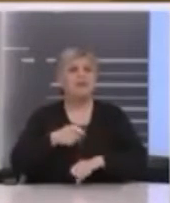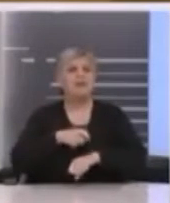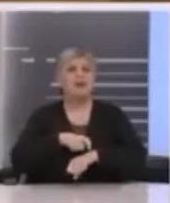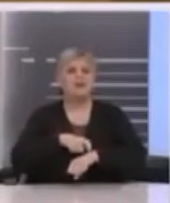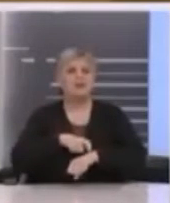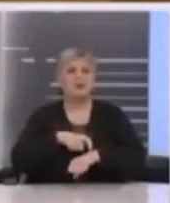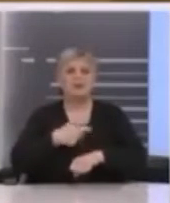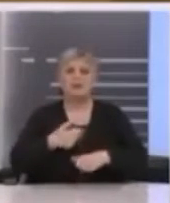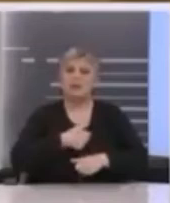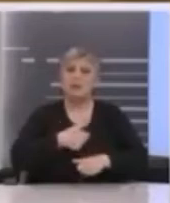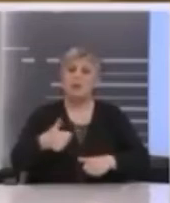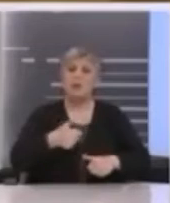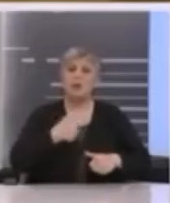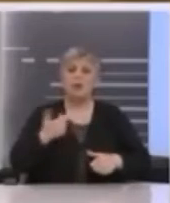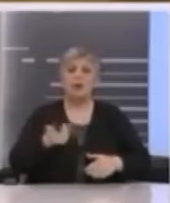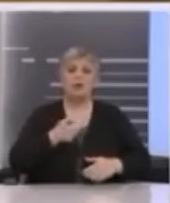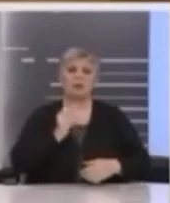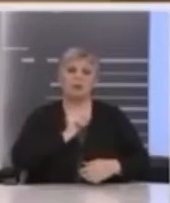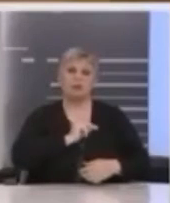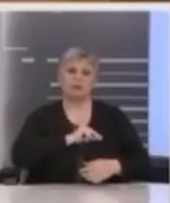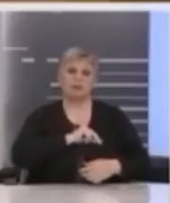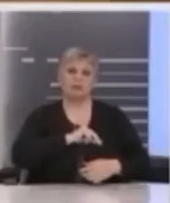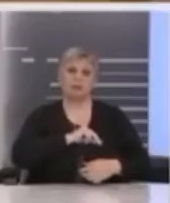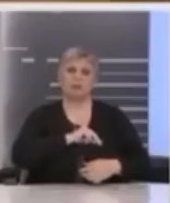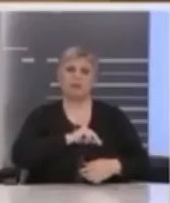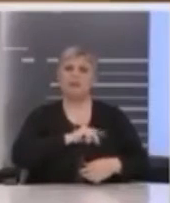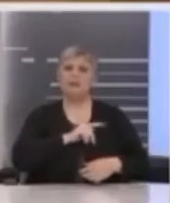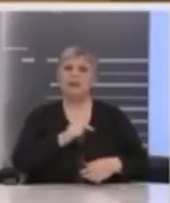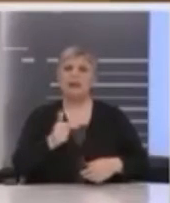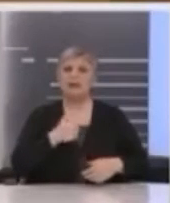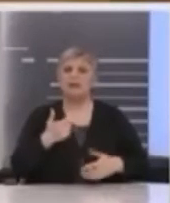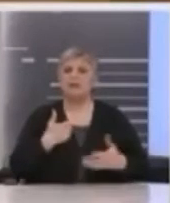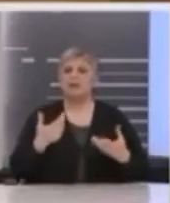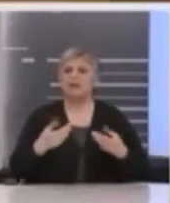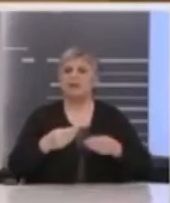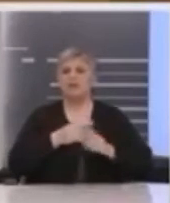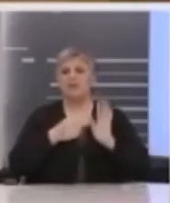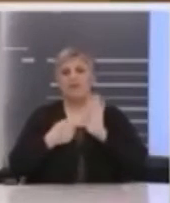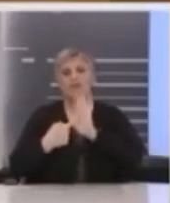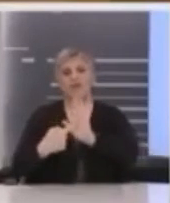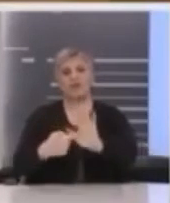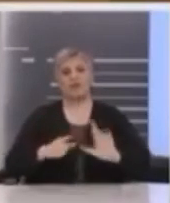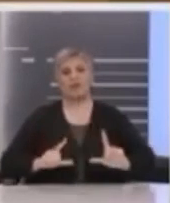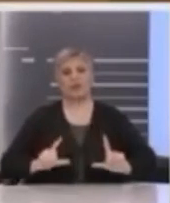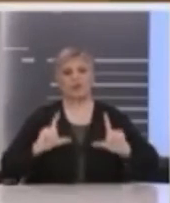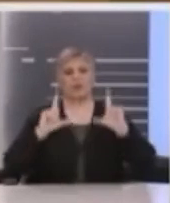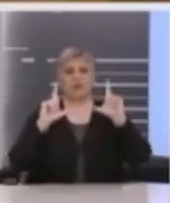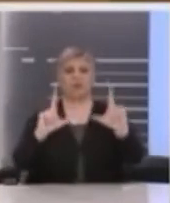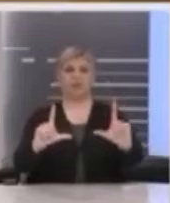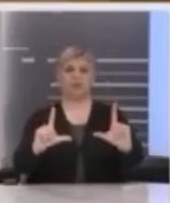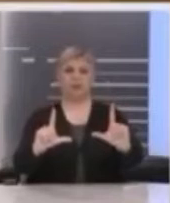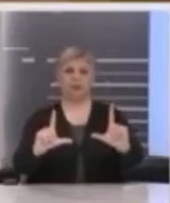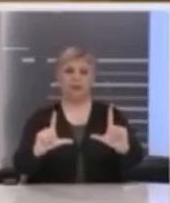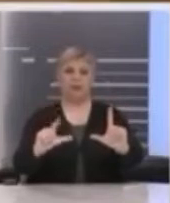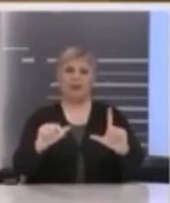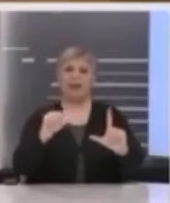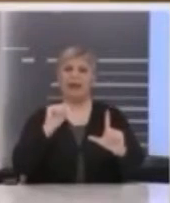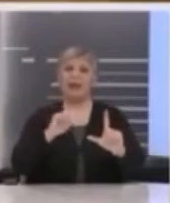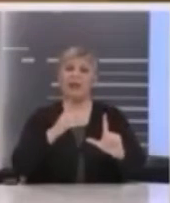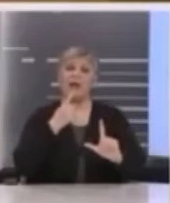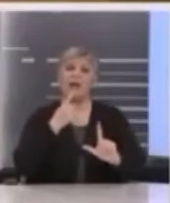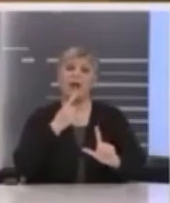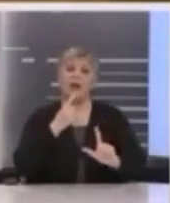μιας καθαρά ομά επικοινωνιακής στρατηγικής χάρη ενός αφηγήματος πως